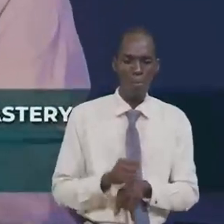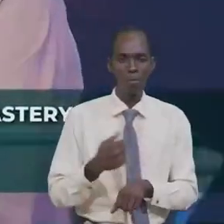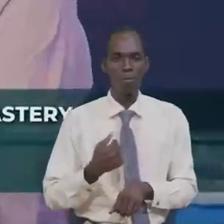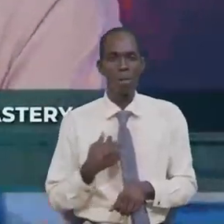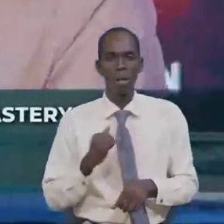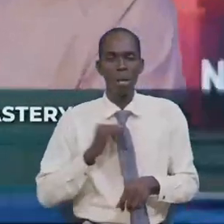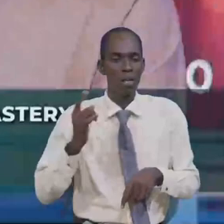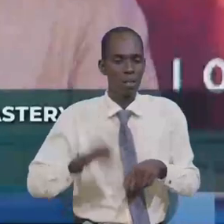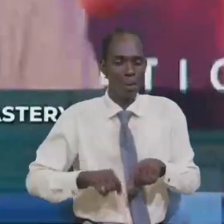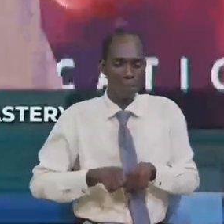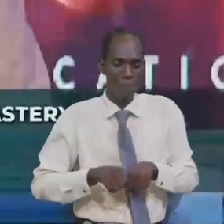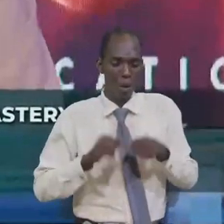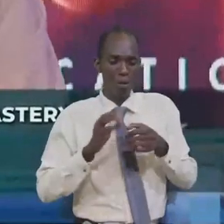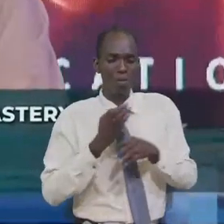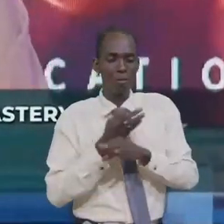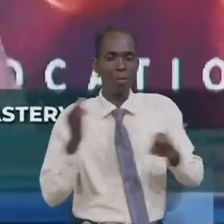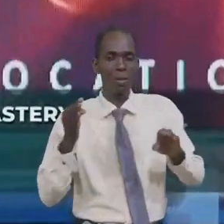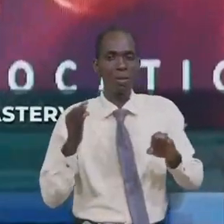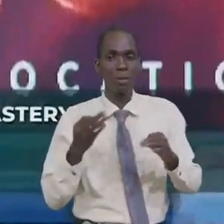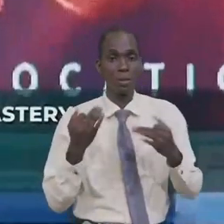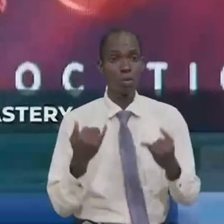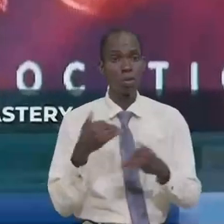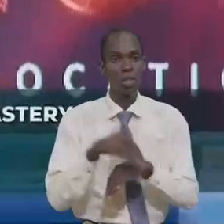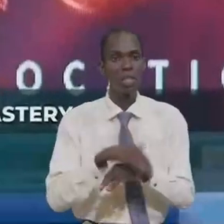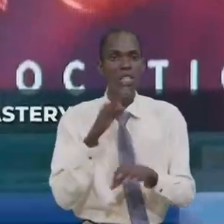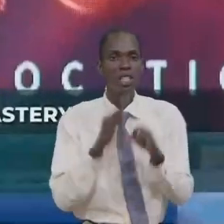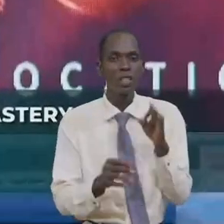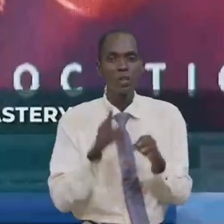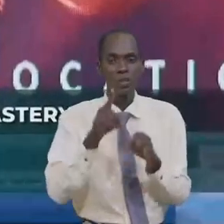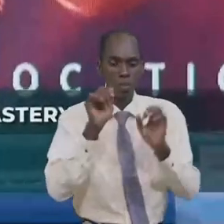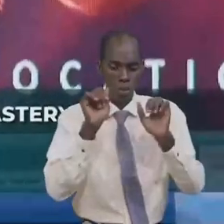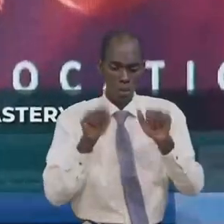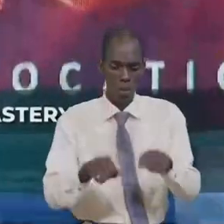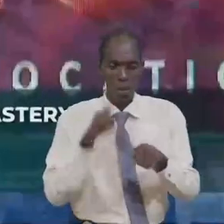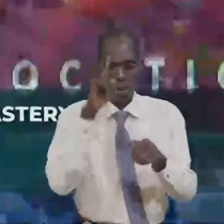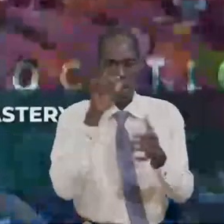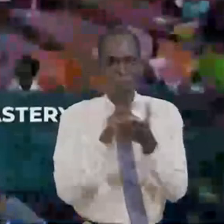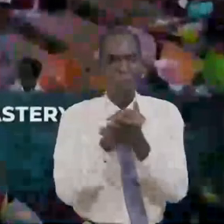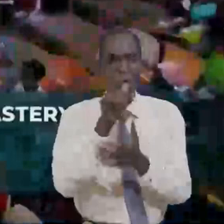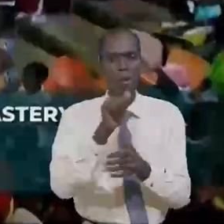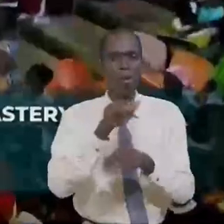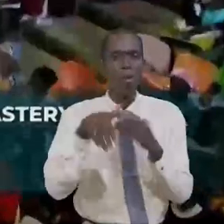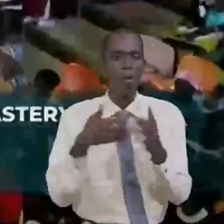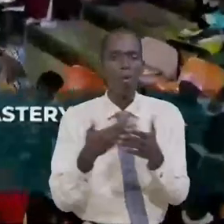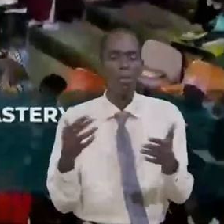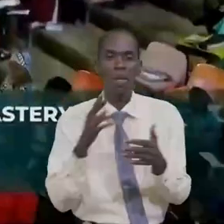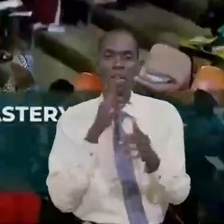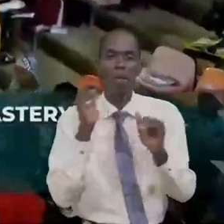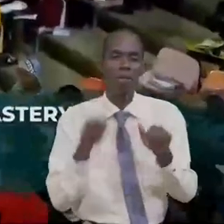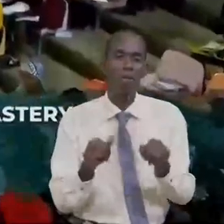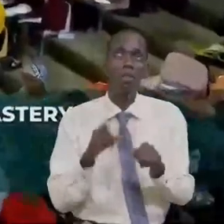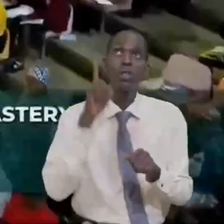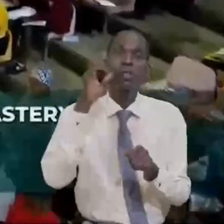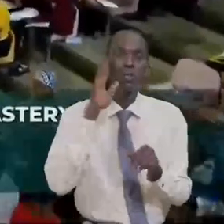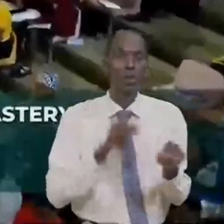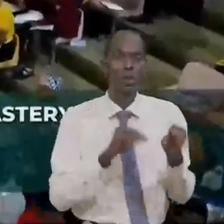délier mais ce soir si tu peux croire tout est possible il va t'affranchir